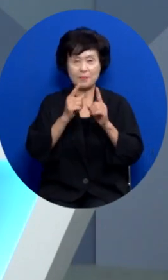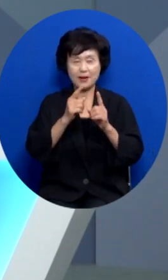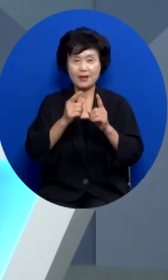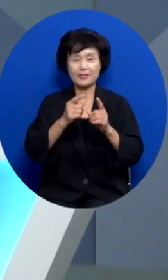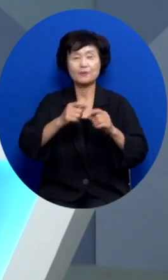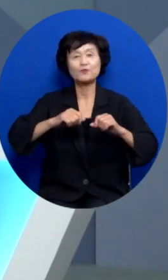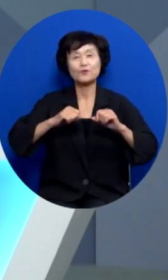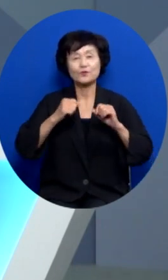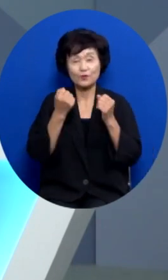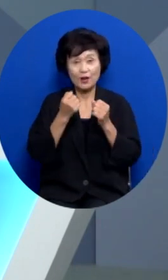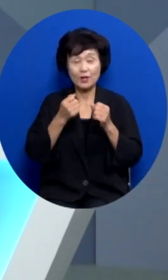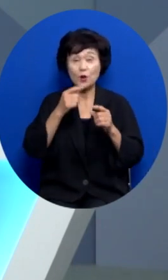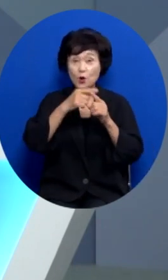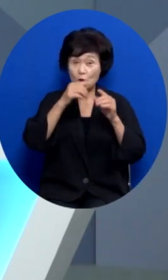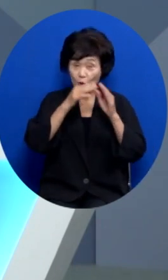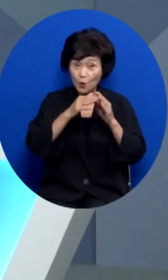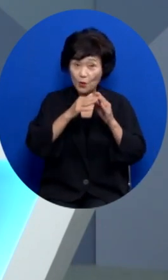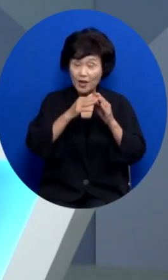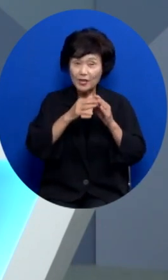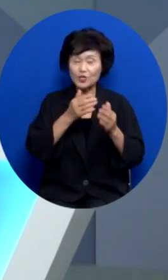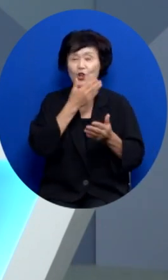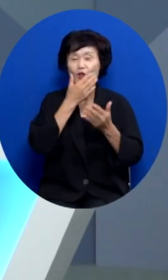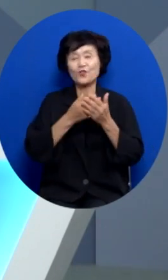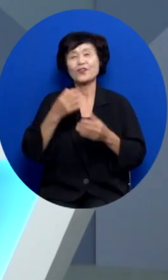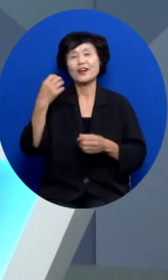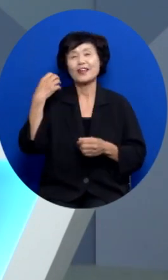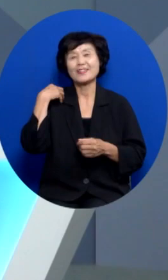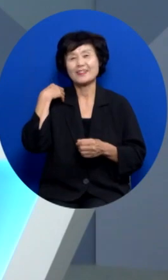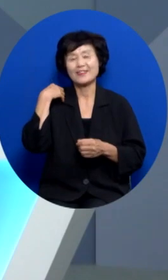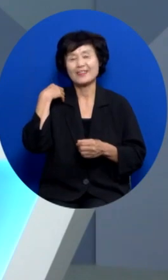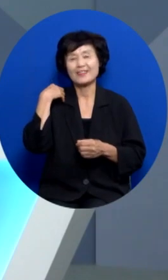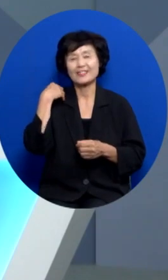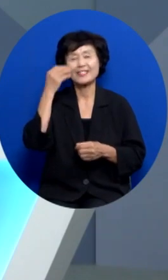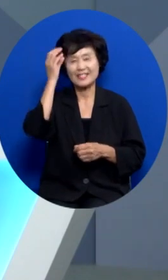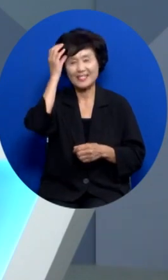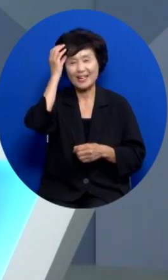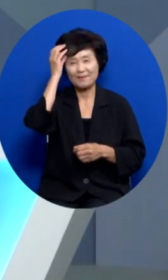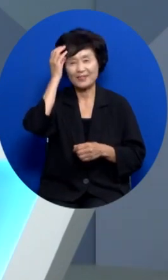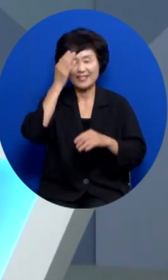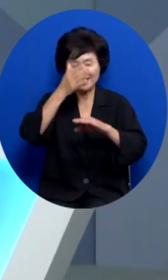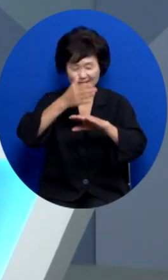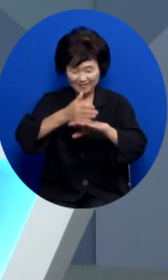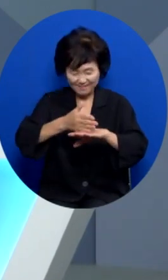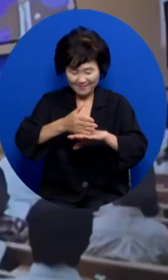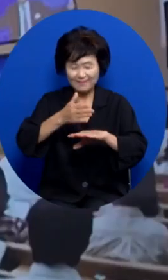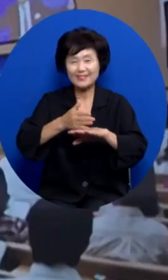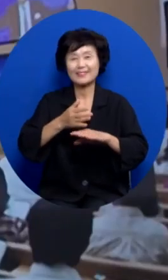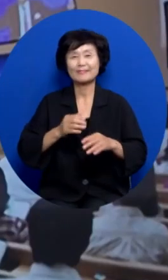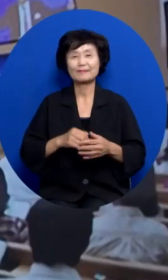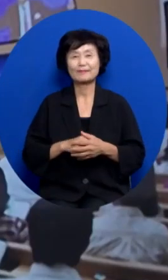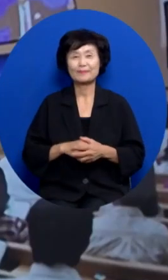교회가 저출산 극복에 귀한 역할을 감당하길 기대하겠습니다. 오늘 말씀 감사합니다.